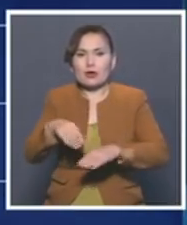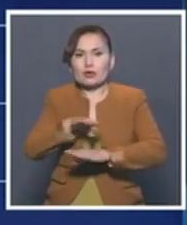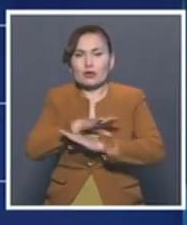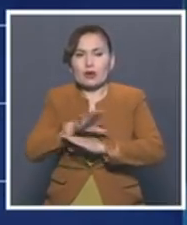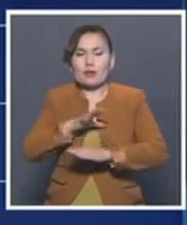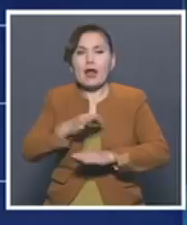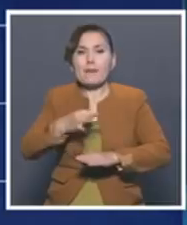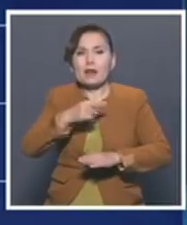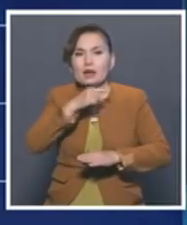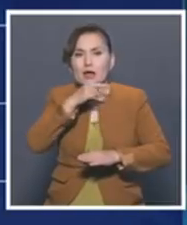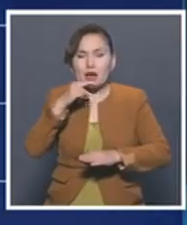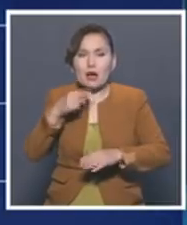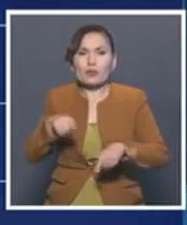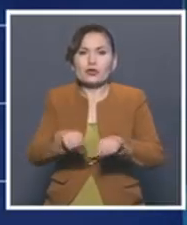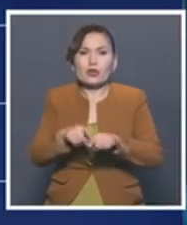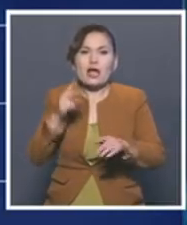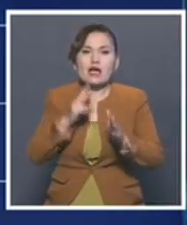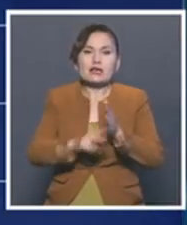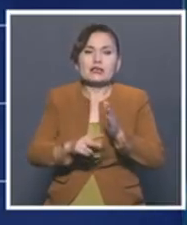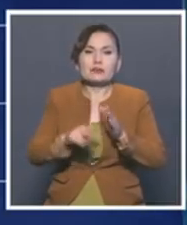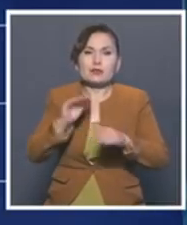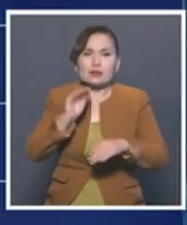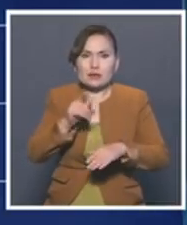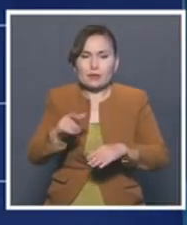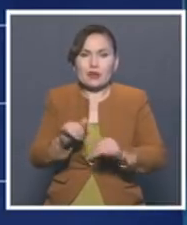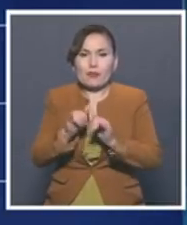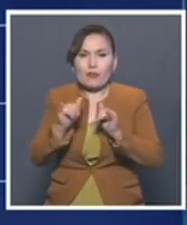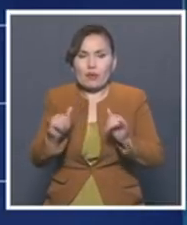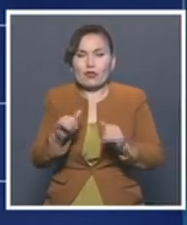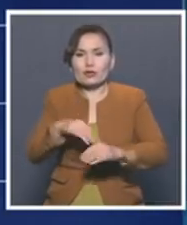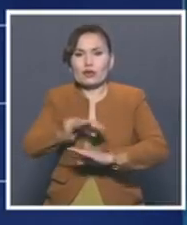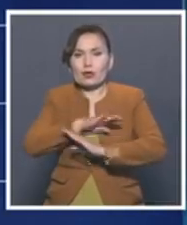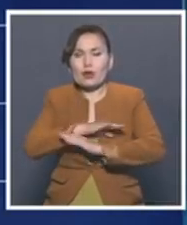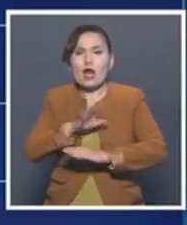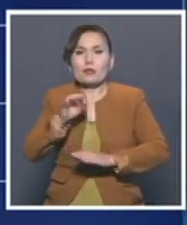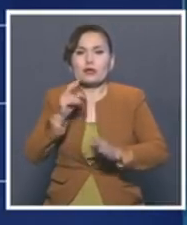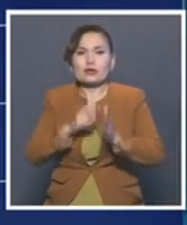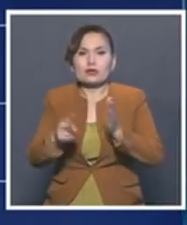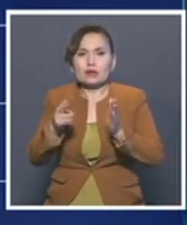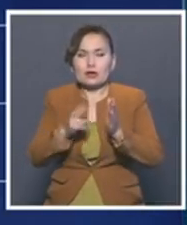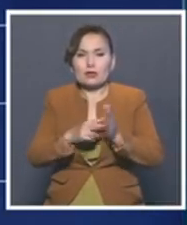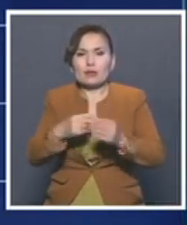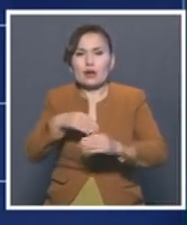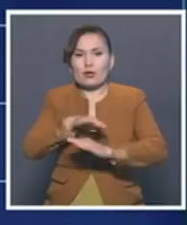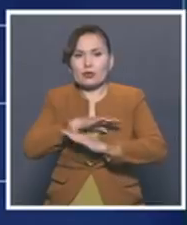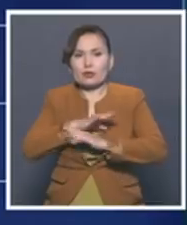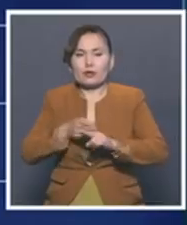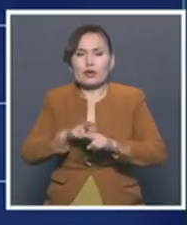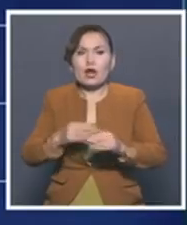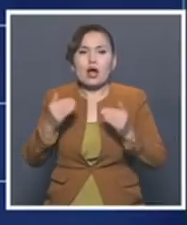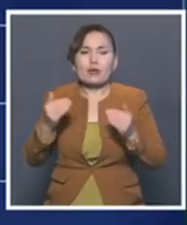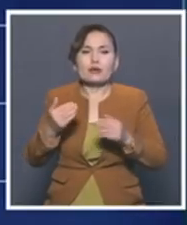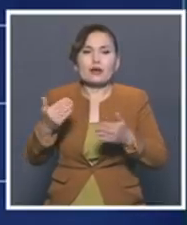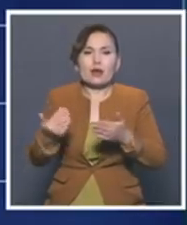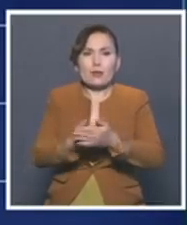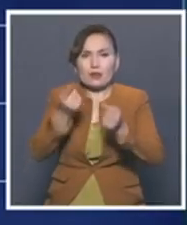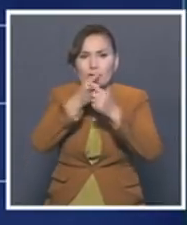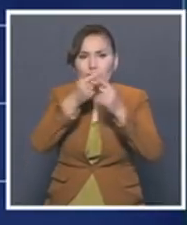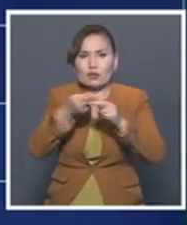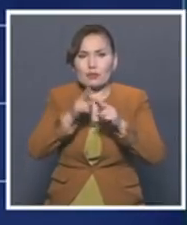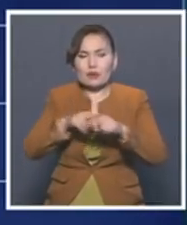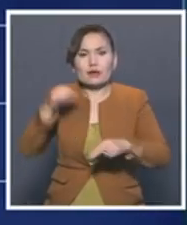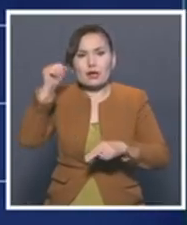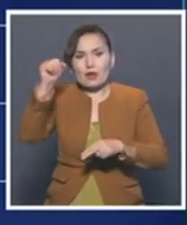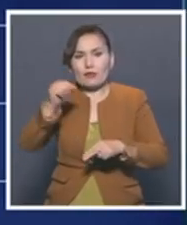аттанса, Беларусьте мұндай пациенттер 70 мыңға жақындап, 577-сі көз жұмды. Бүгін түскен мәліметке